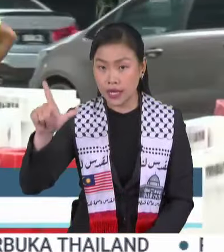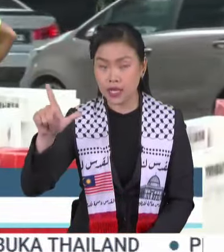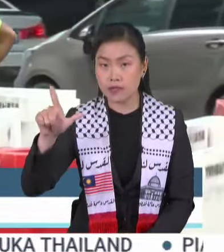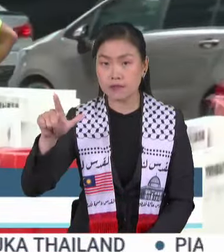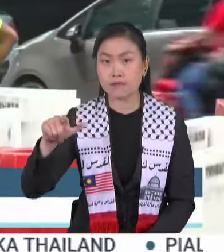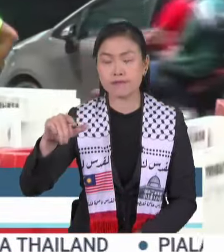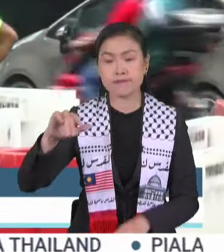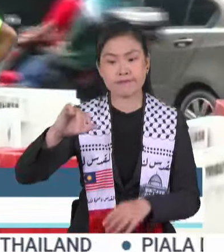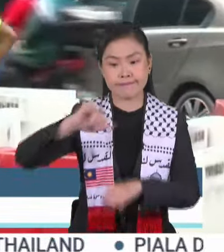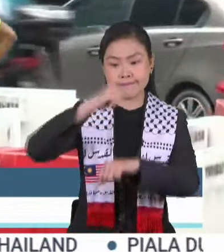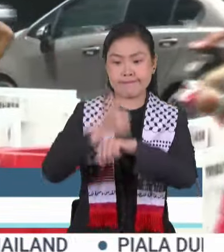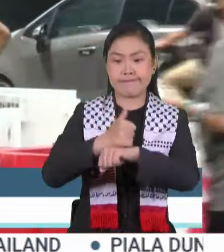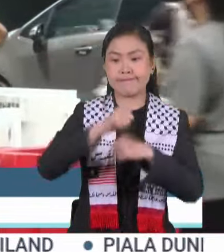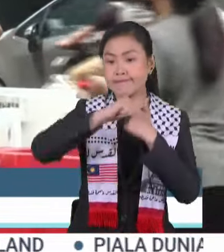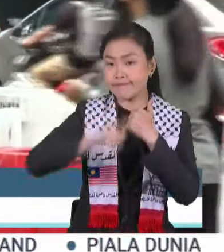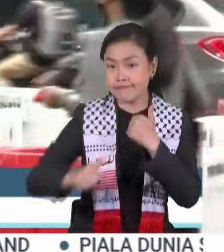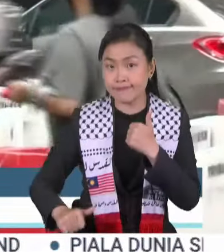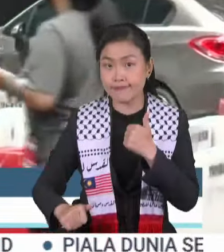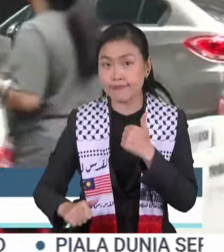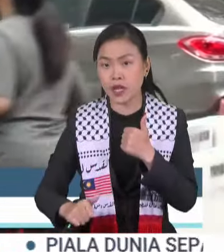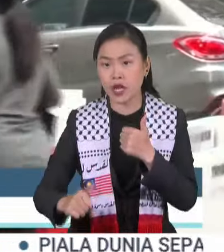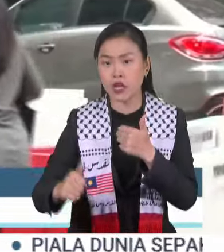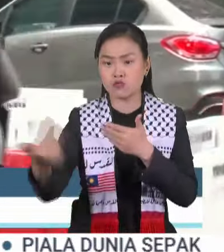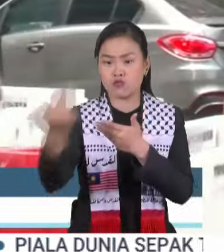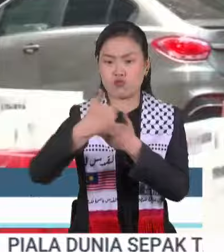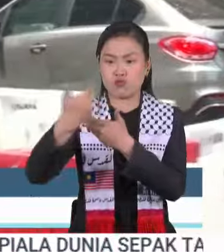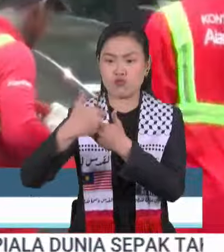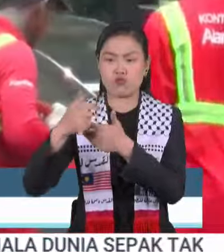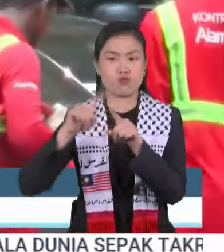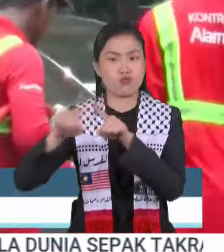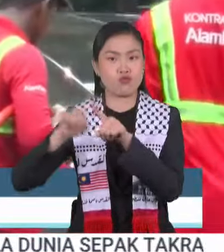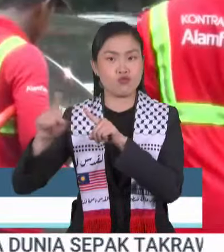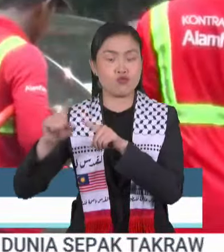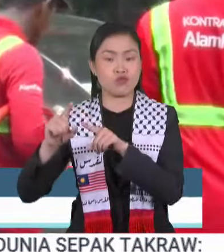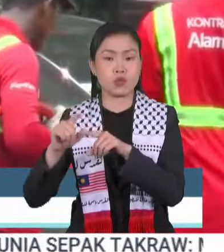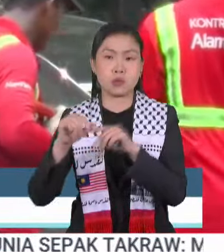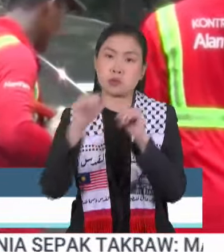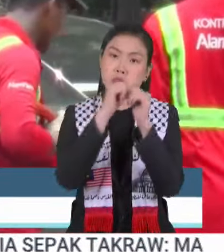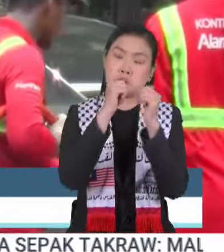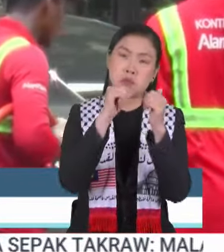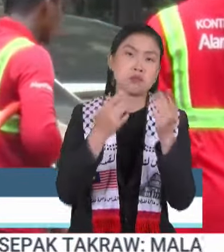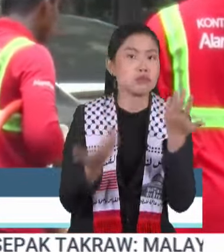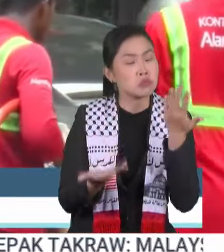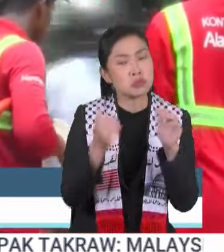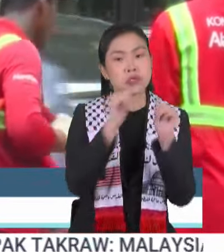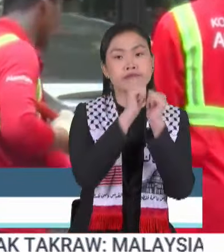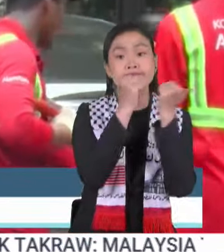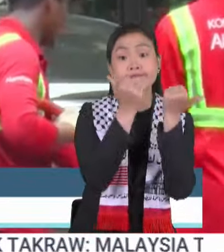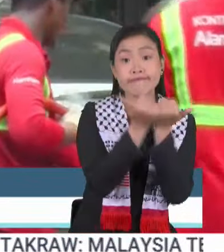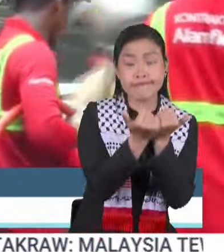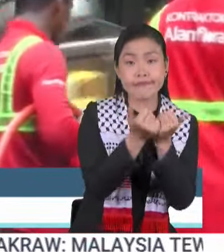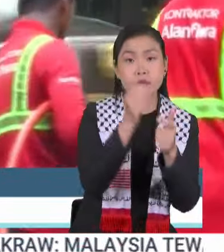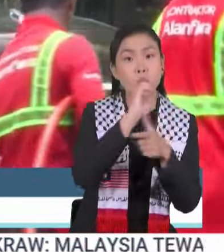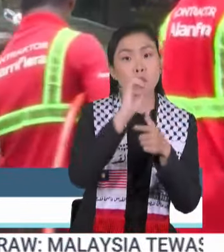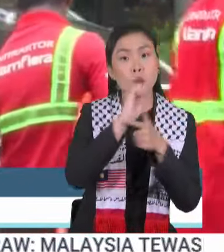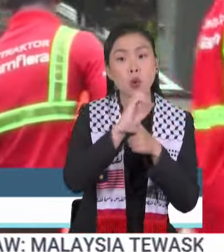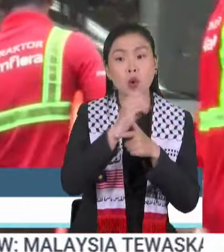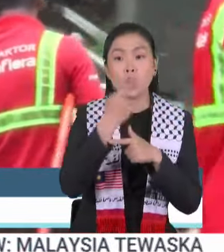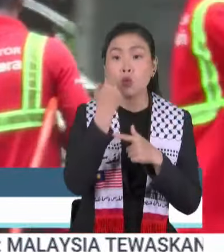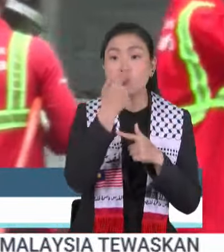stakeholders. Stakeholders ni termasuklah maksudnya mungkin persatuan penduduk juga kita kena libatkan